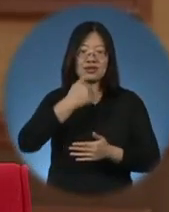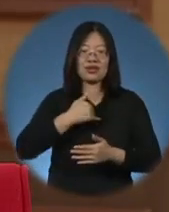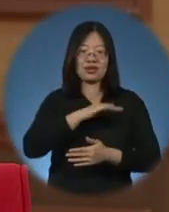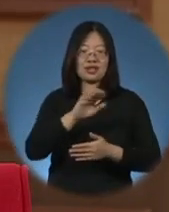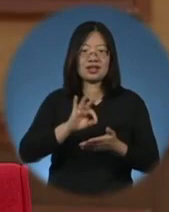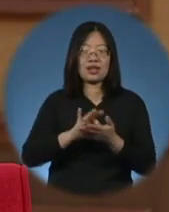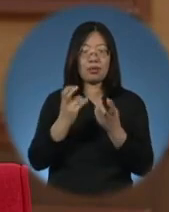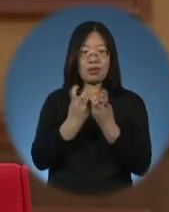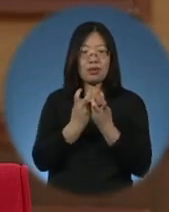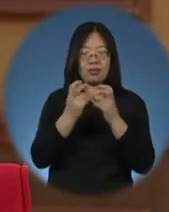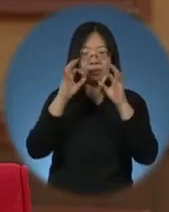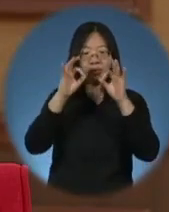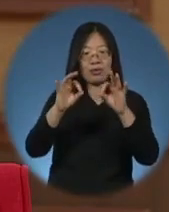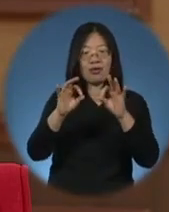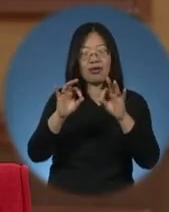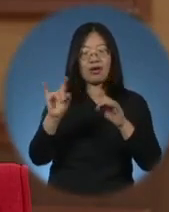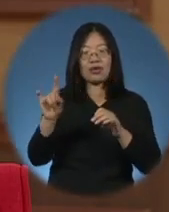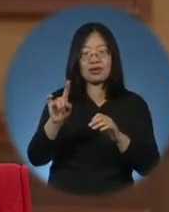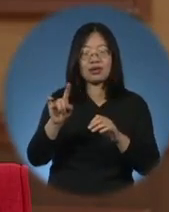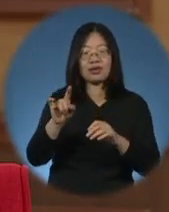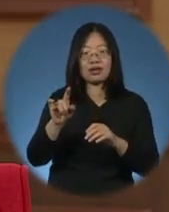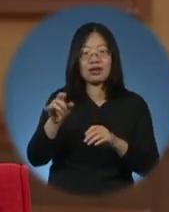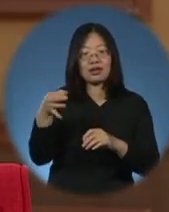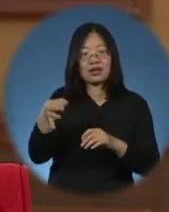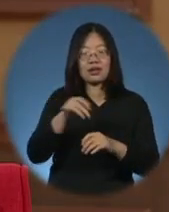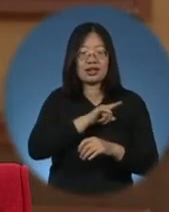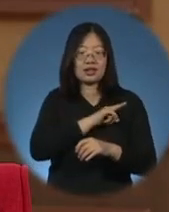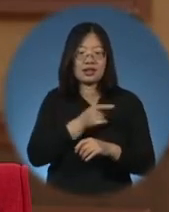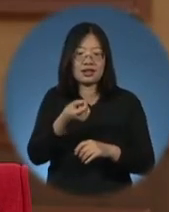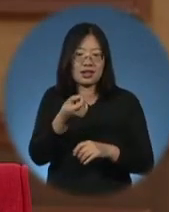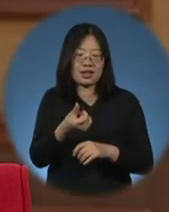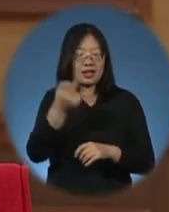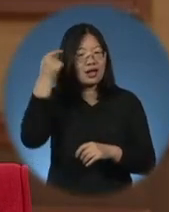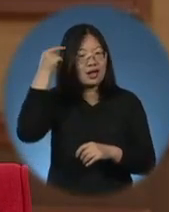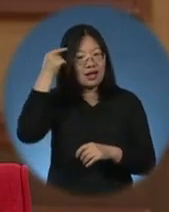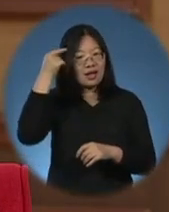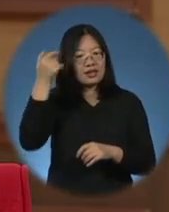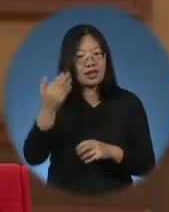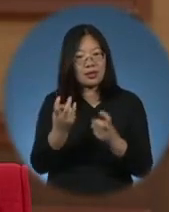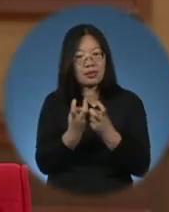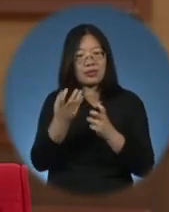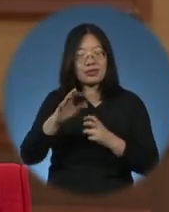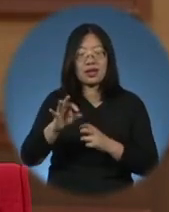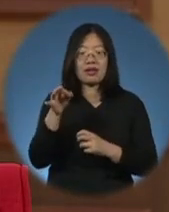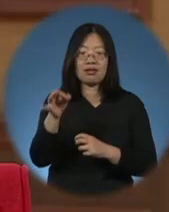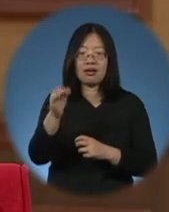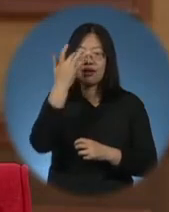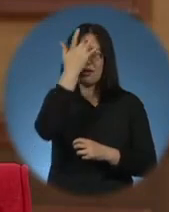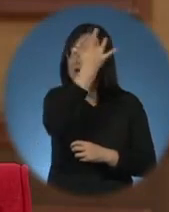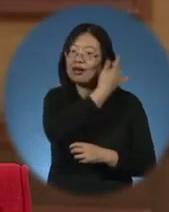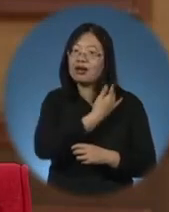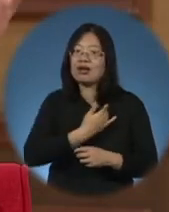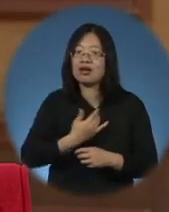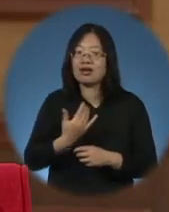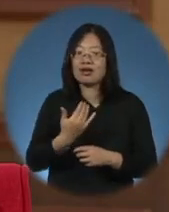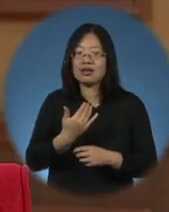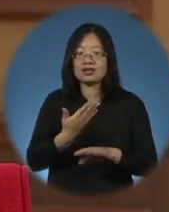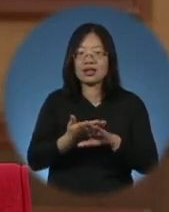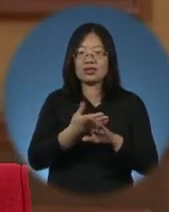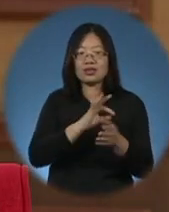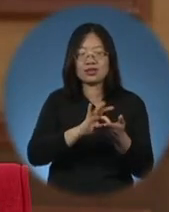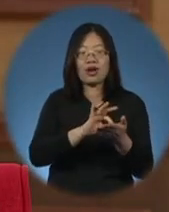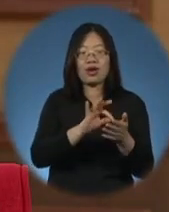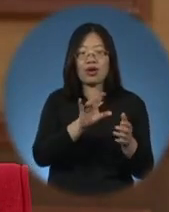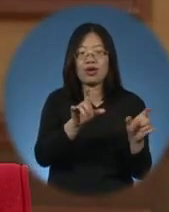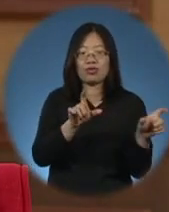저희가 쓰는 방법들이 어떤 값을 가장 작게 할까라는 방법인데 그 값은 사실 얼마든지 다른 걸